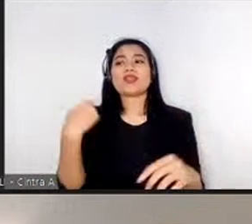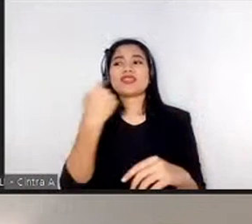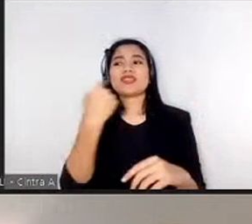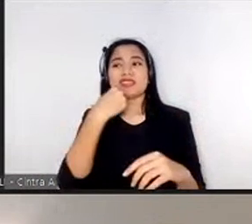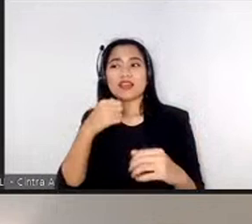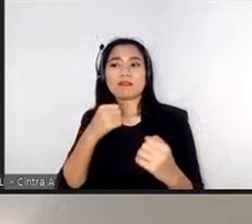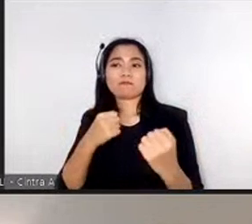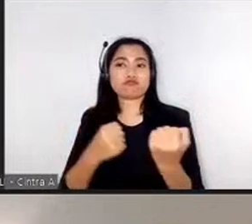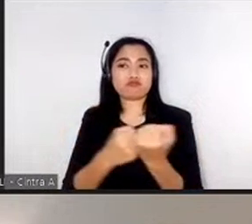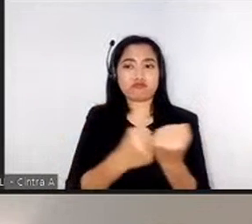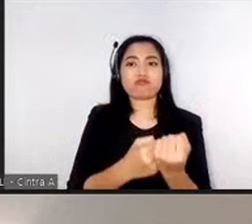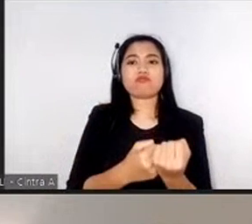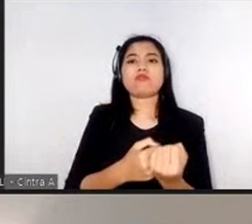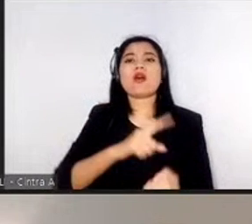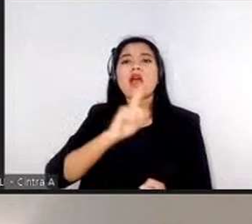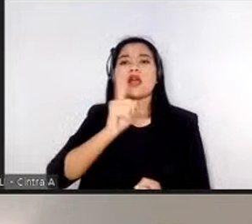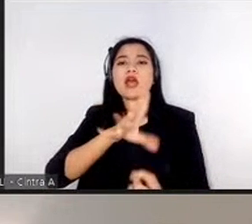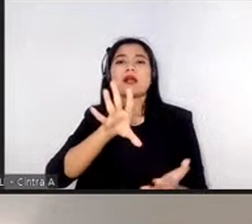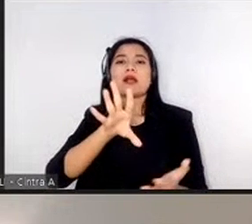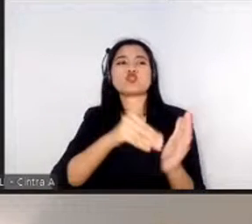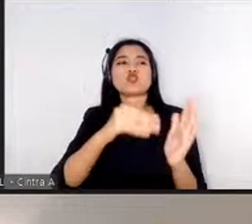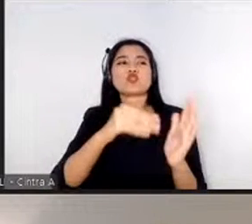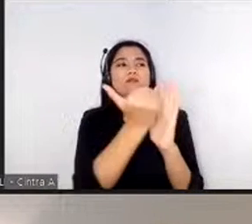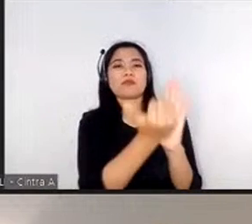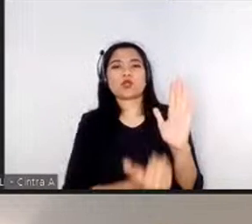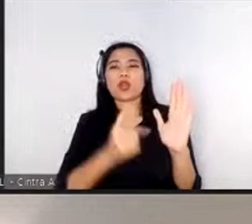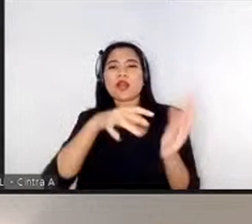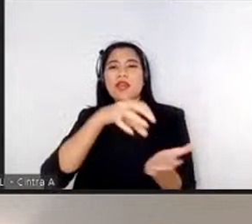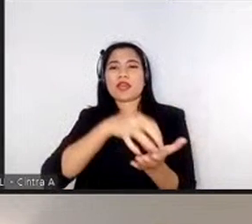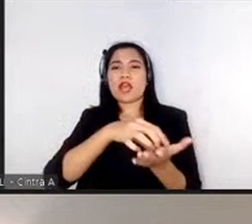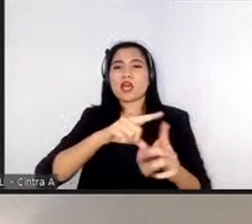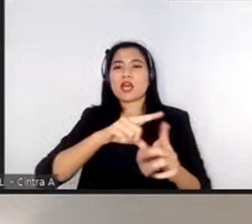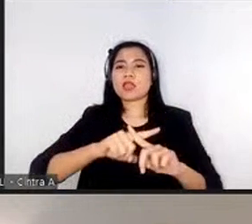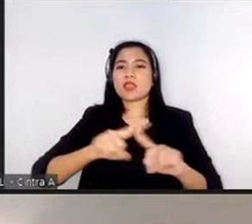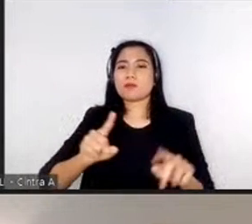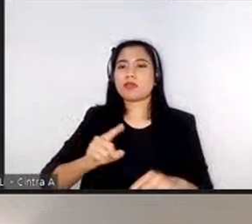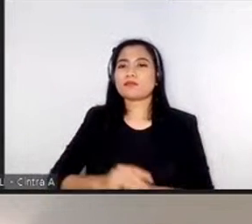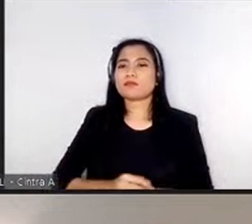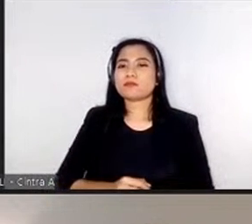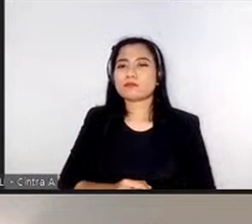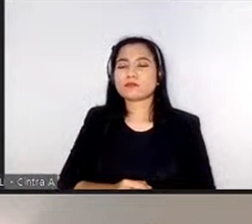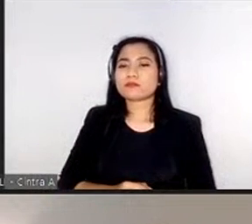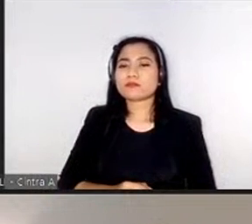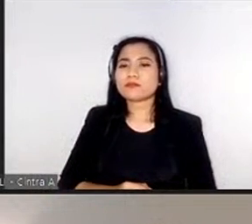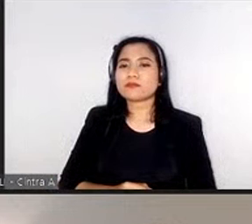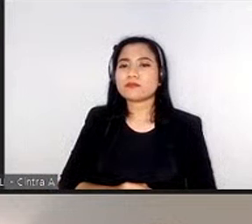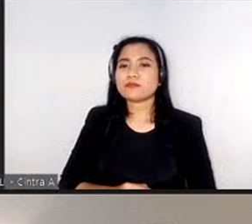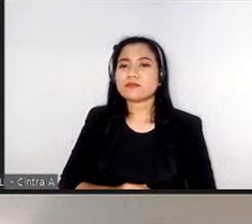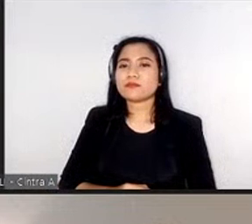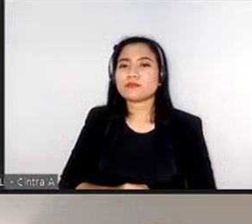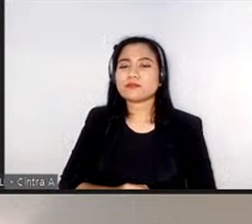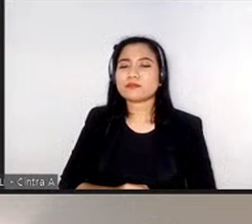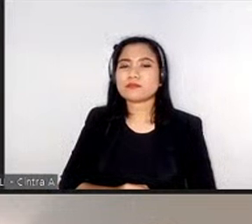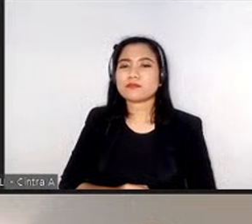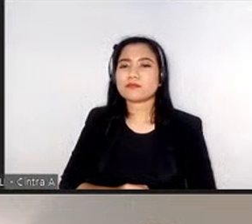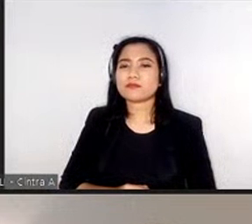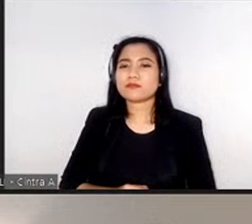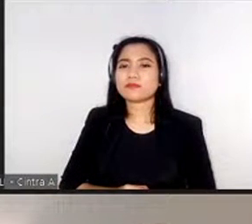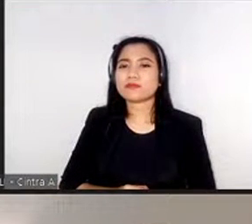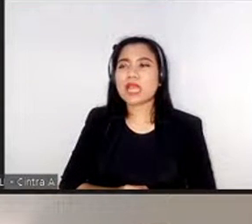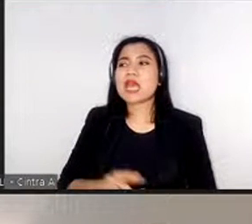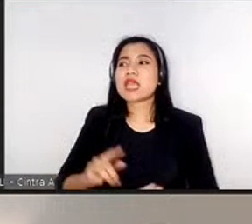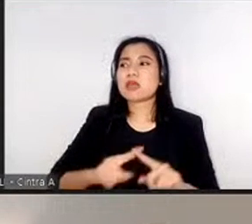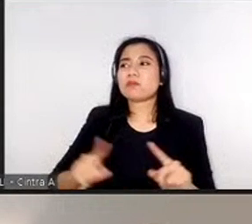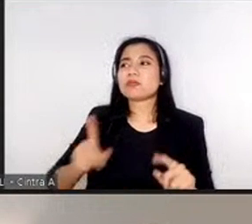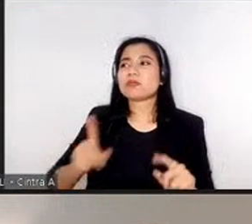tercermin dalam polisi di daerah Tetapi lagi-lagi kan itu enggak enggak enggak enggak terlalu apa enggak bisa cepat begitu ya